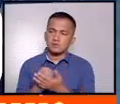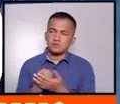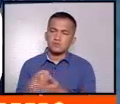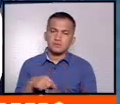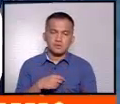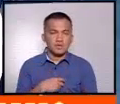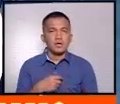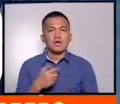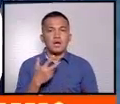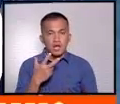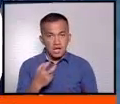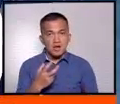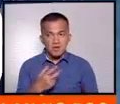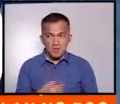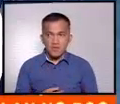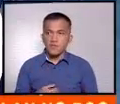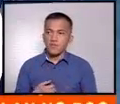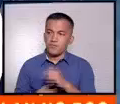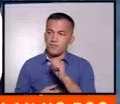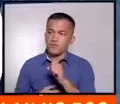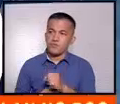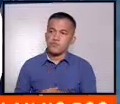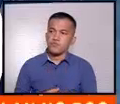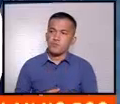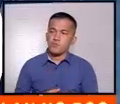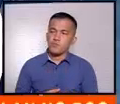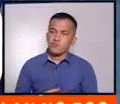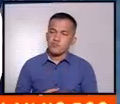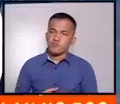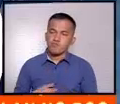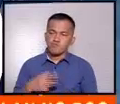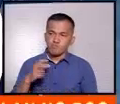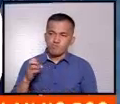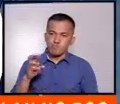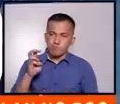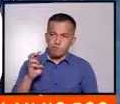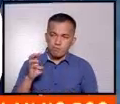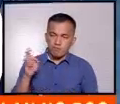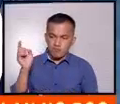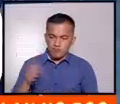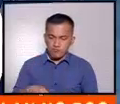namin. 300? Sa, opo. Ah, ito? Oh, yan ho. 316 per day.